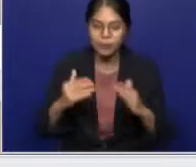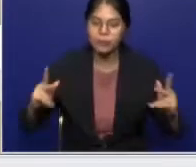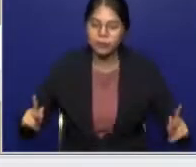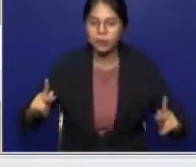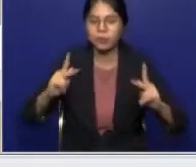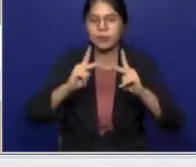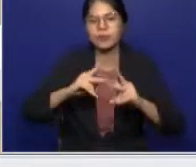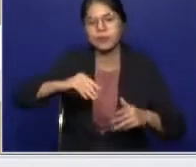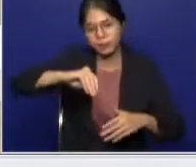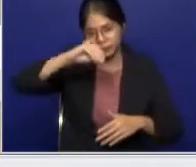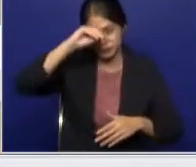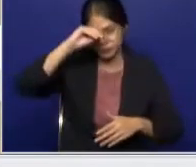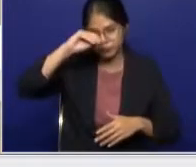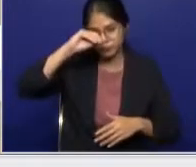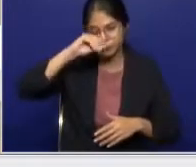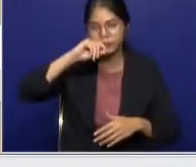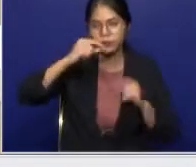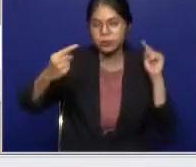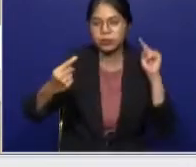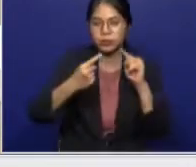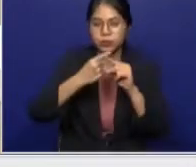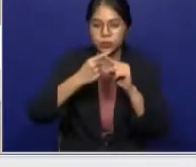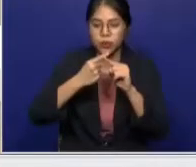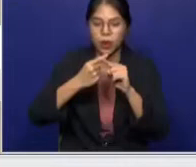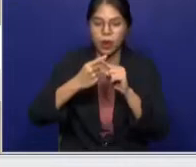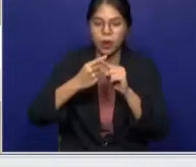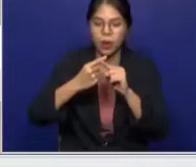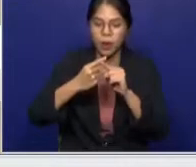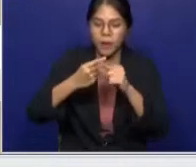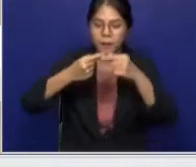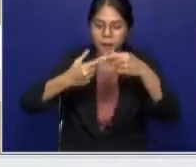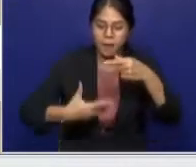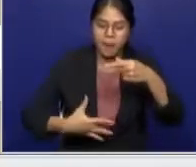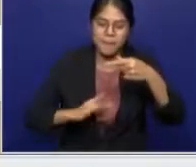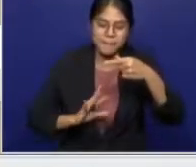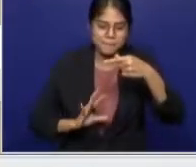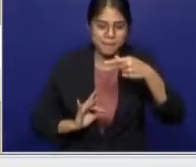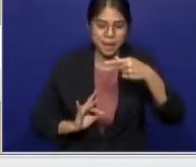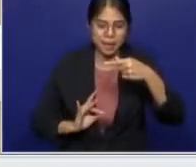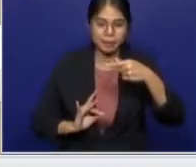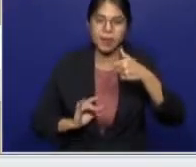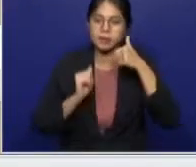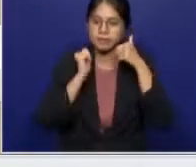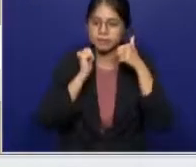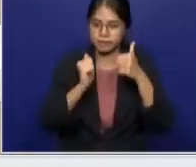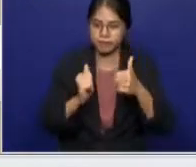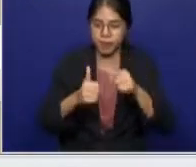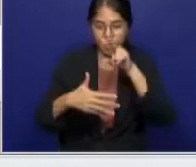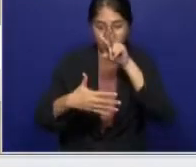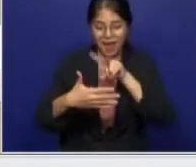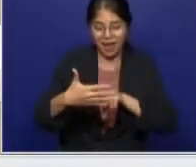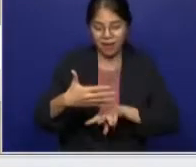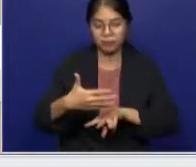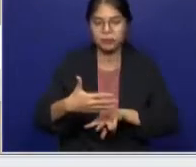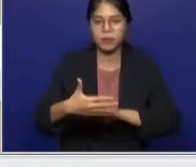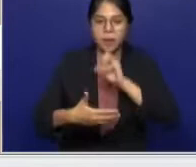นั้นได้บัญญัติคุณลักษณะพึงประสงค์ไว้8ประการดีมากครับผมขออนุญาตอ่านนะครับอยากที่